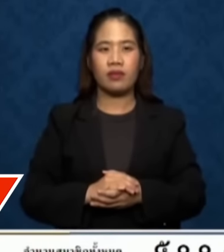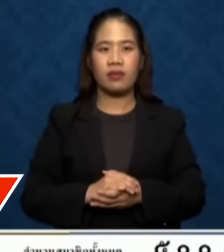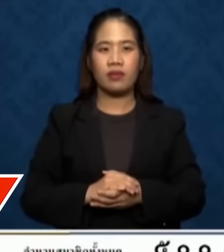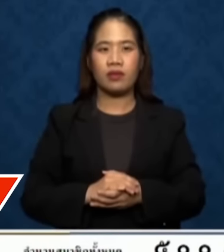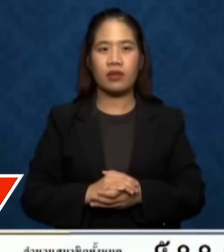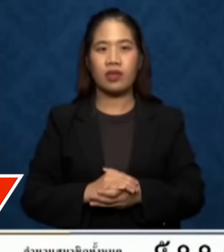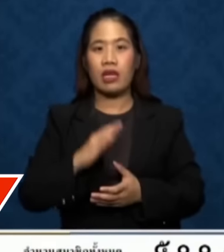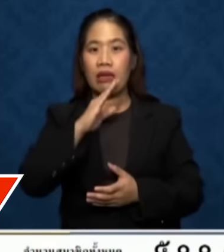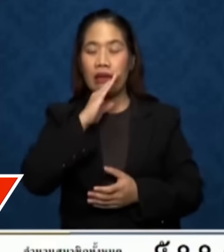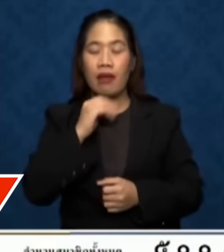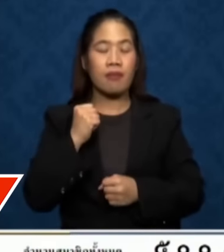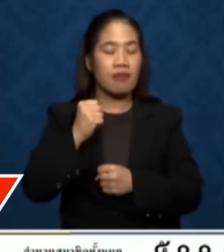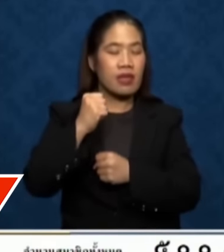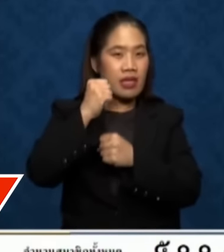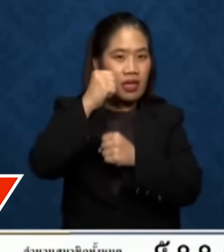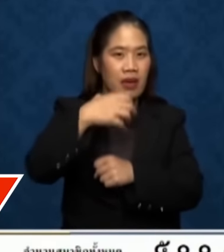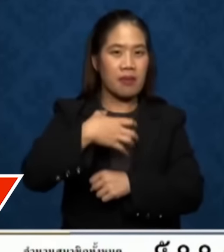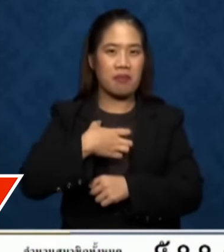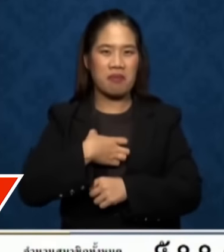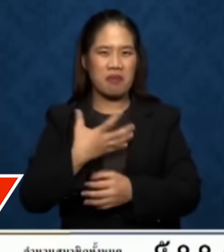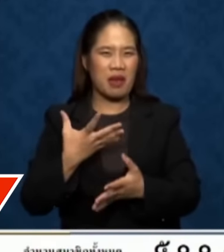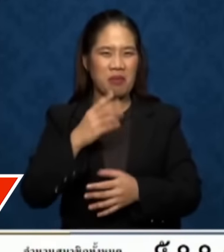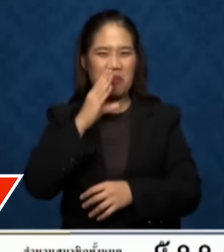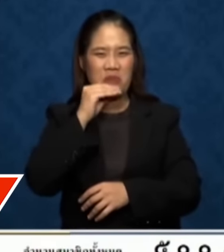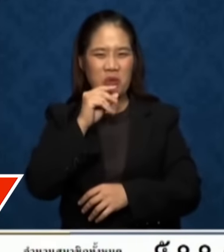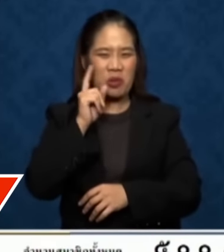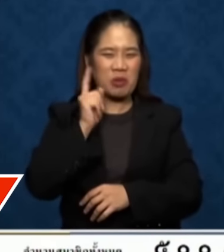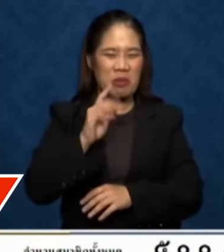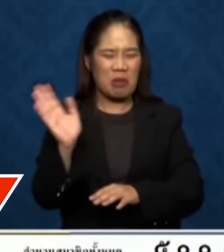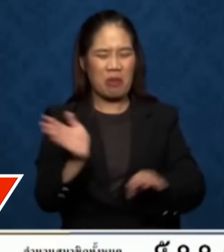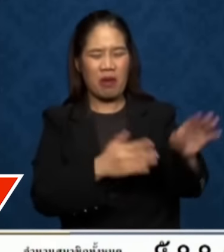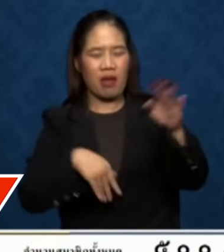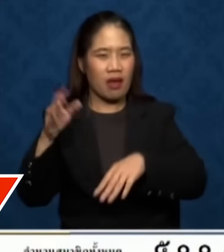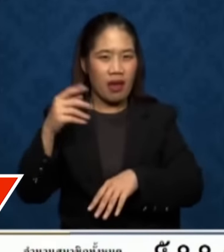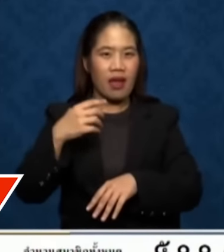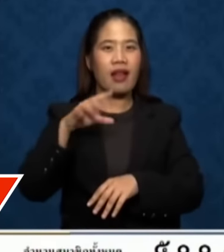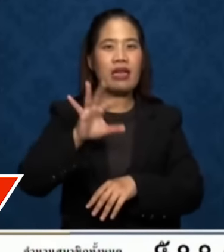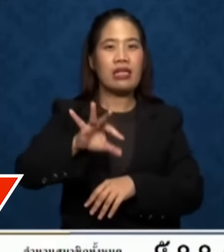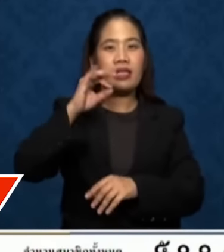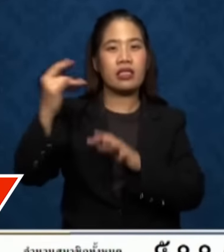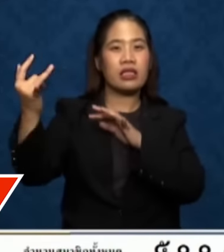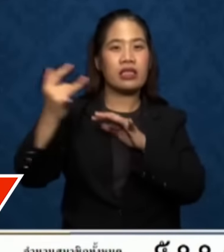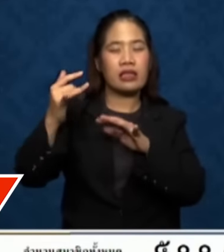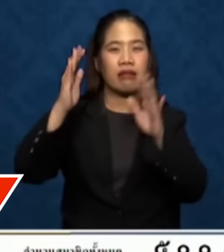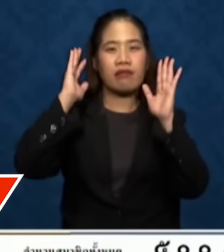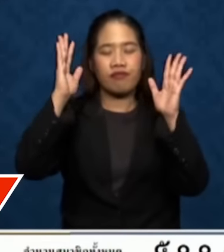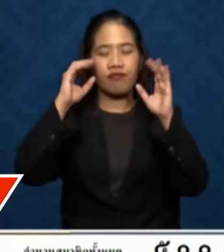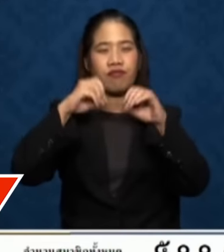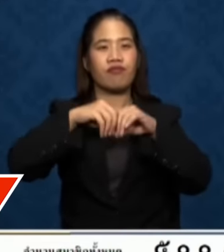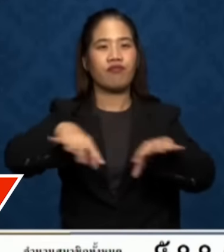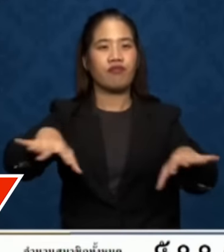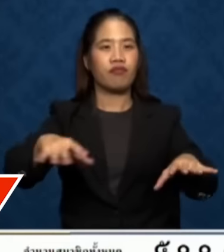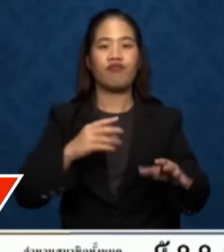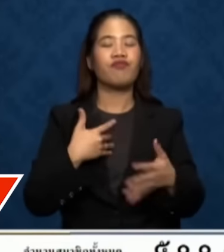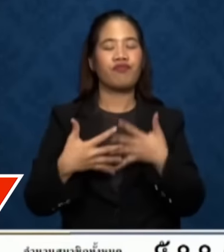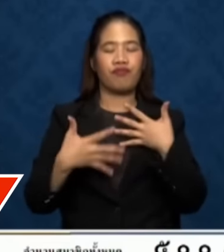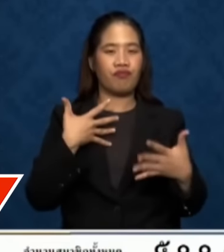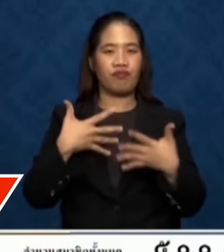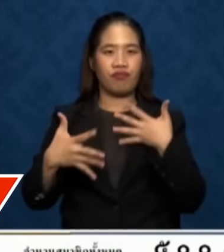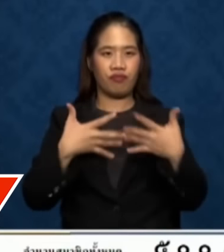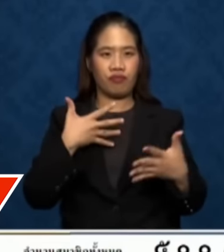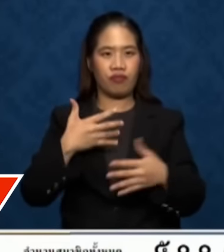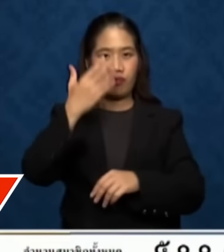อให้ท่านพยายามจะปัดความจริงแค่ไหนนะคะเลือกที่จะสื่อสารที่จะกลบปัญหาก็ไม่เป็นไรค่ะ